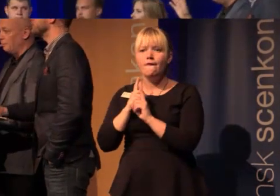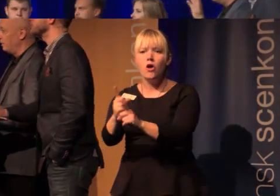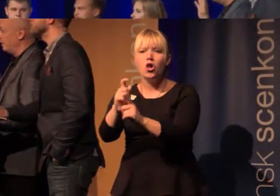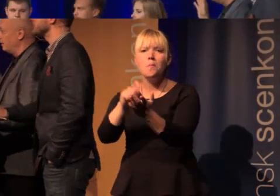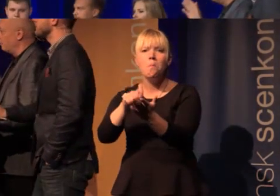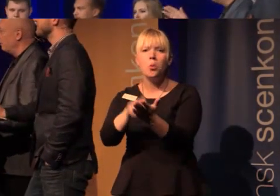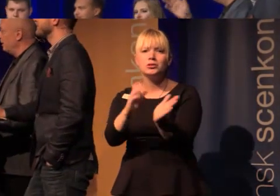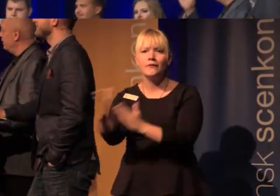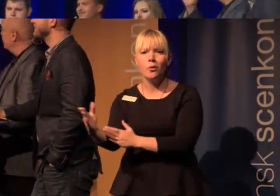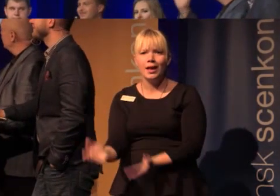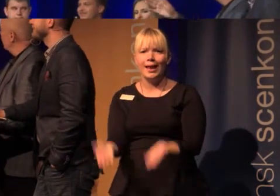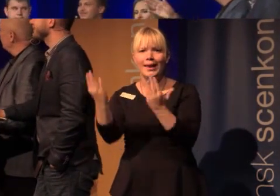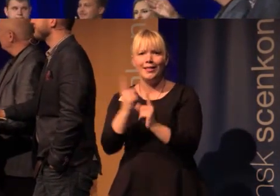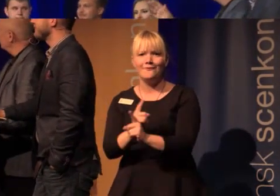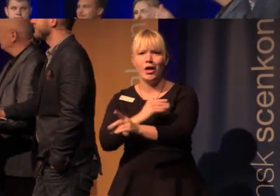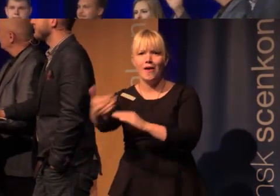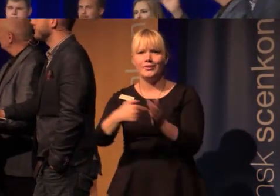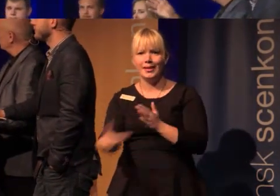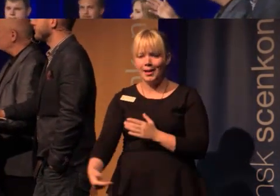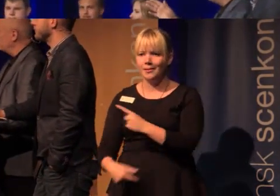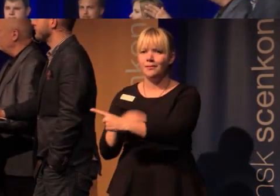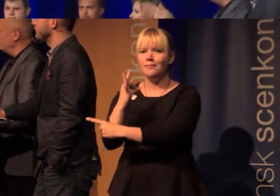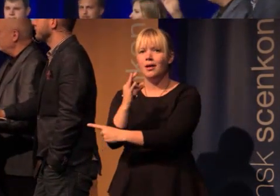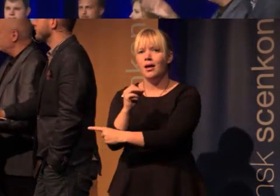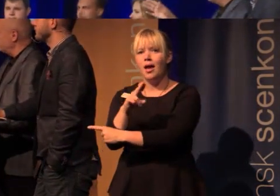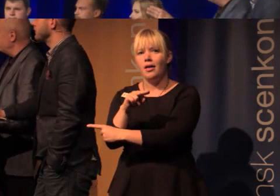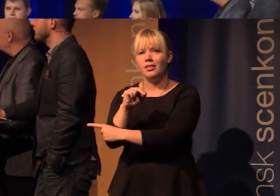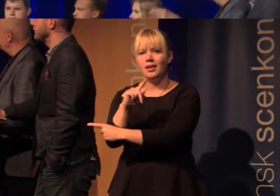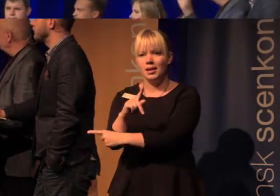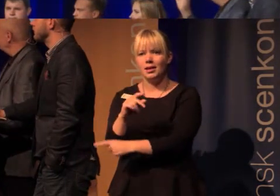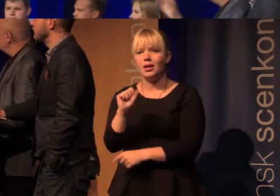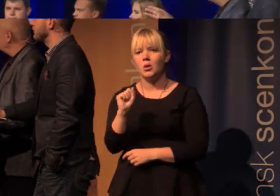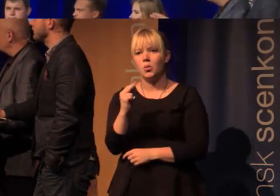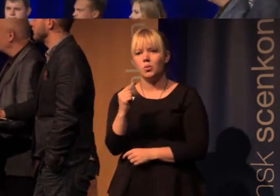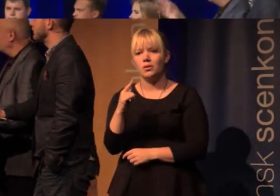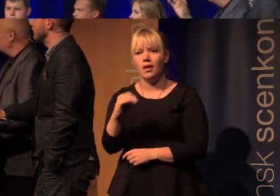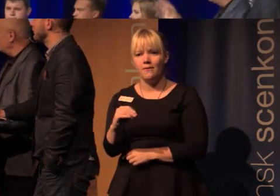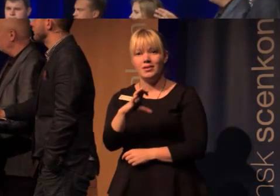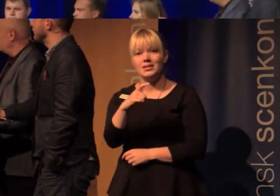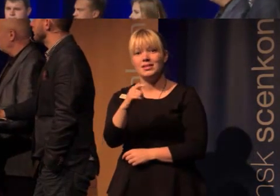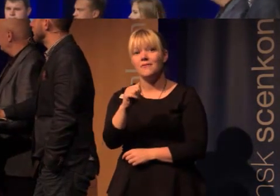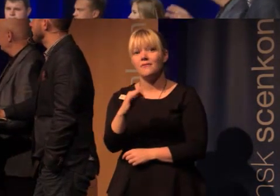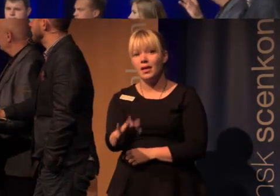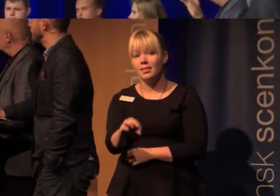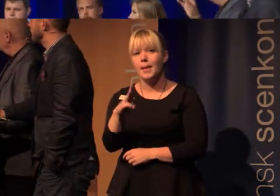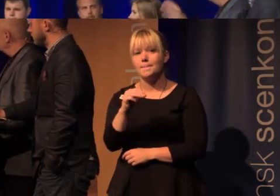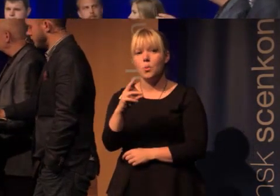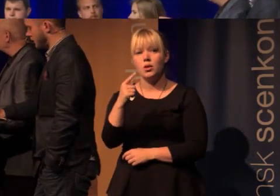lätt ska kunna hålla reda på dem. Det är alltså Henrik, Gustav, Stefan, Mårten,